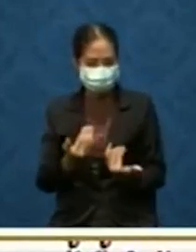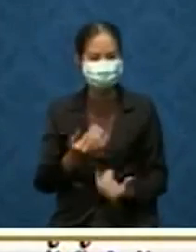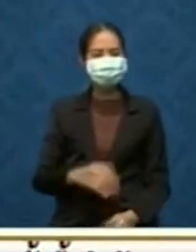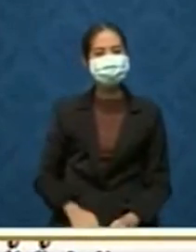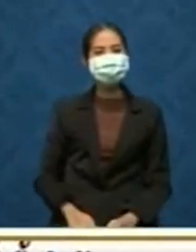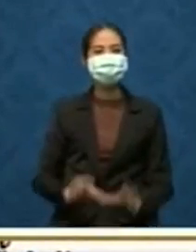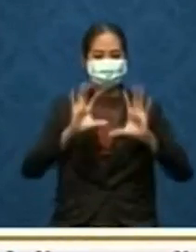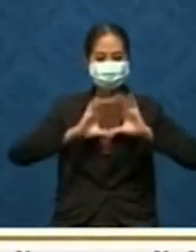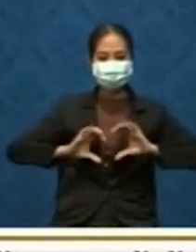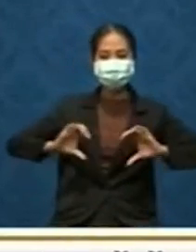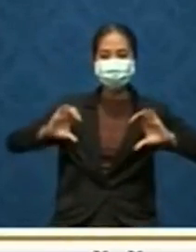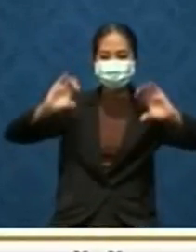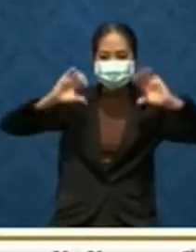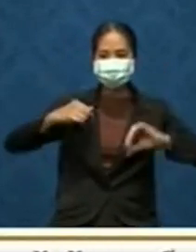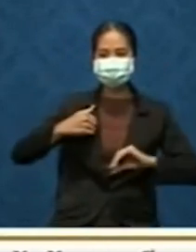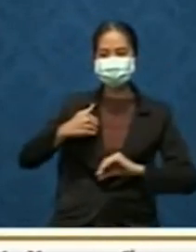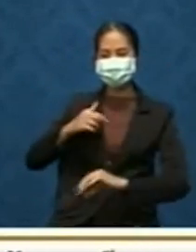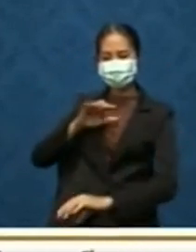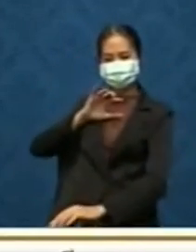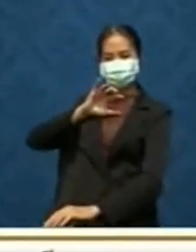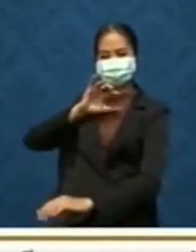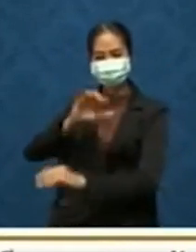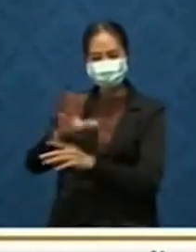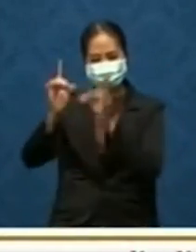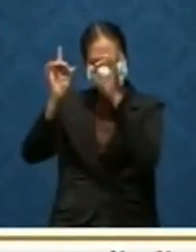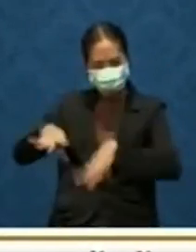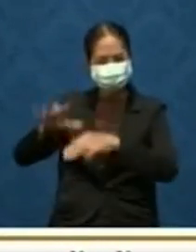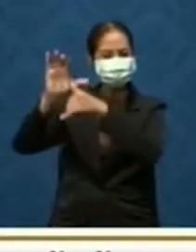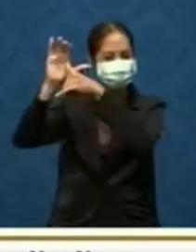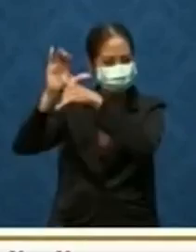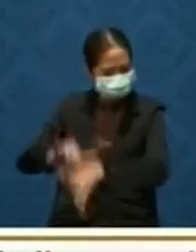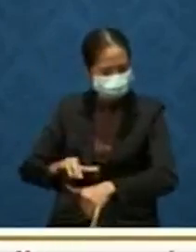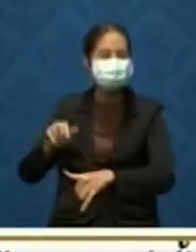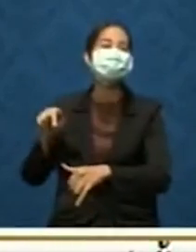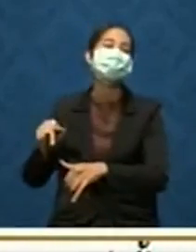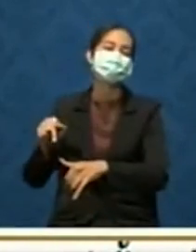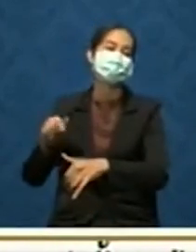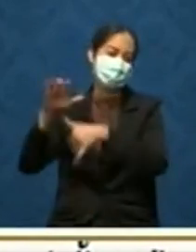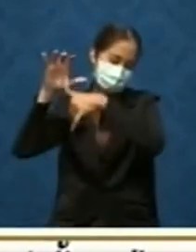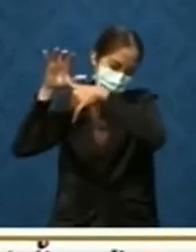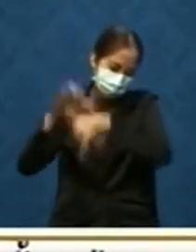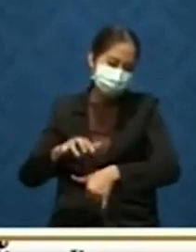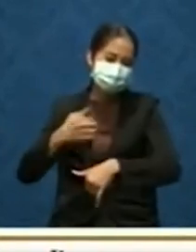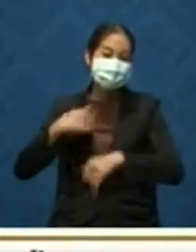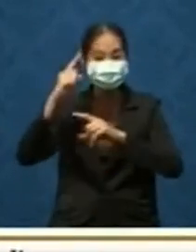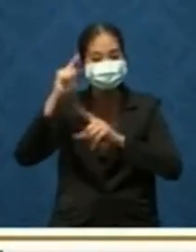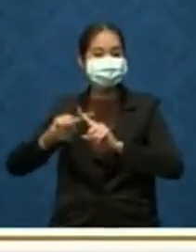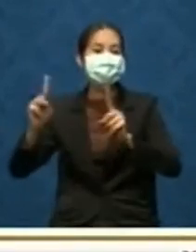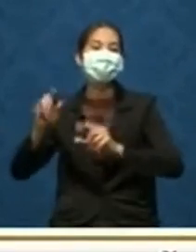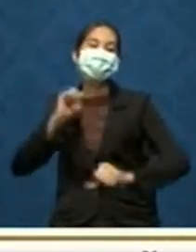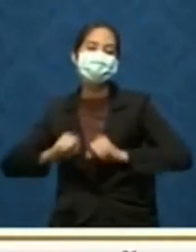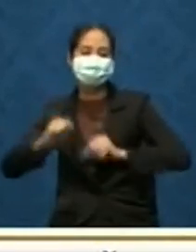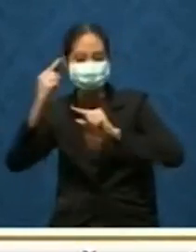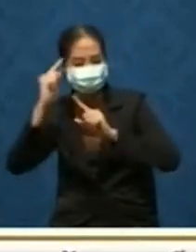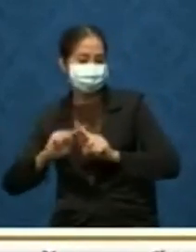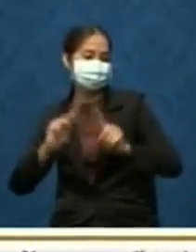รัฐบาลใช้ความรุนแรงทางกายภาพกดขี่กดดันความเห็นต่างของเยาวชนคนรุ่นใหม่